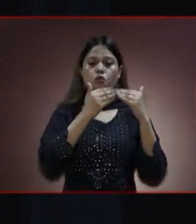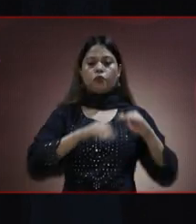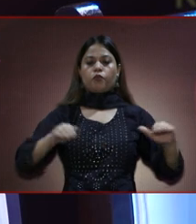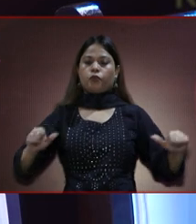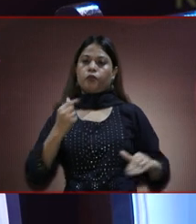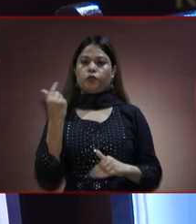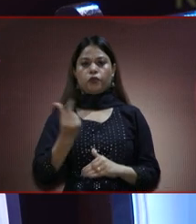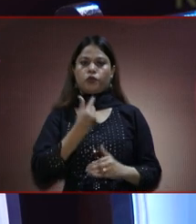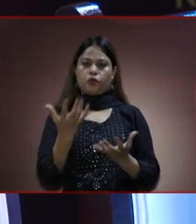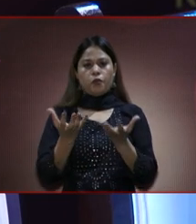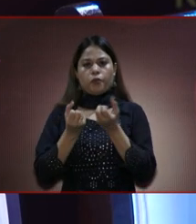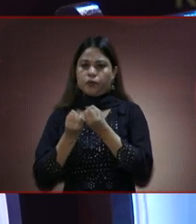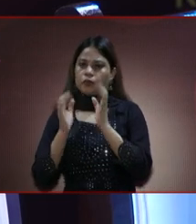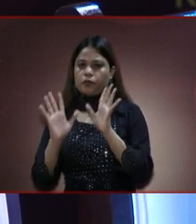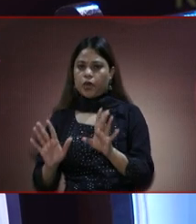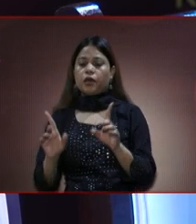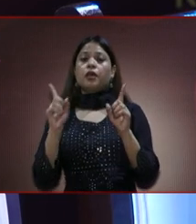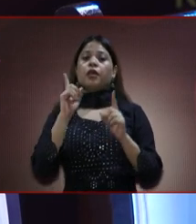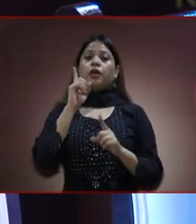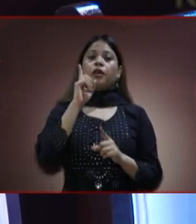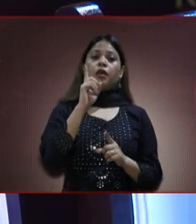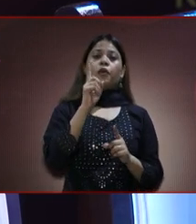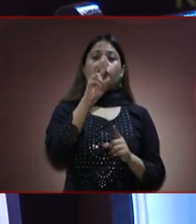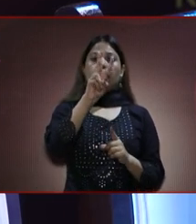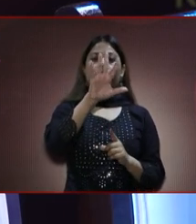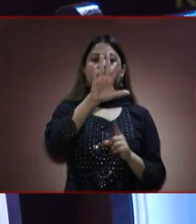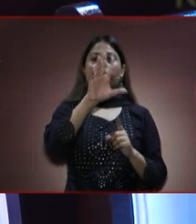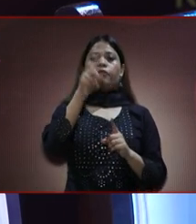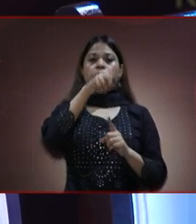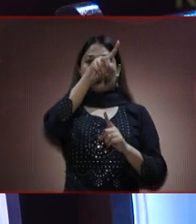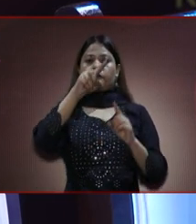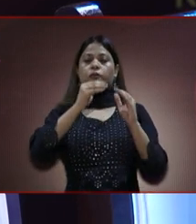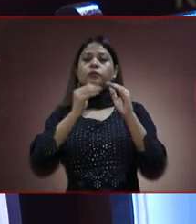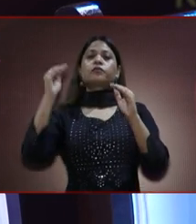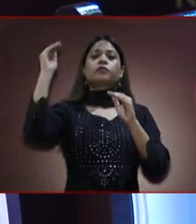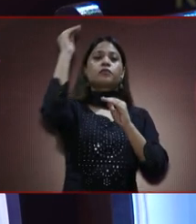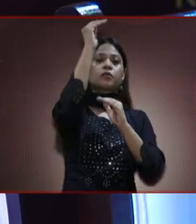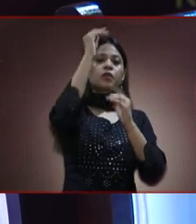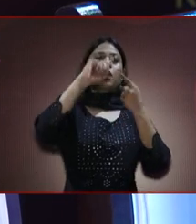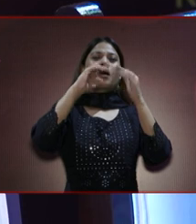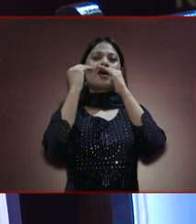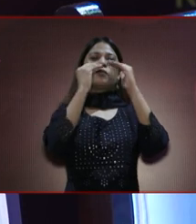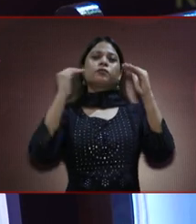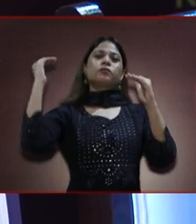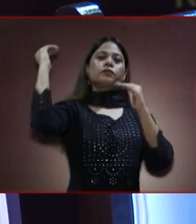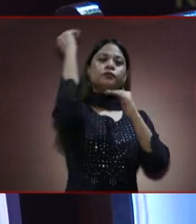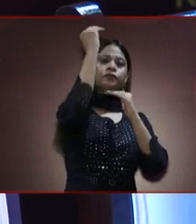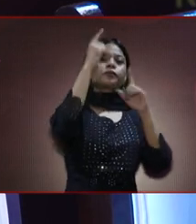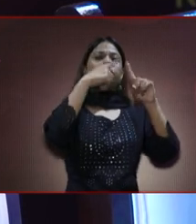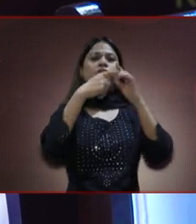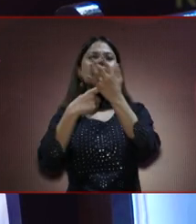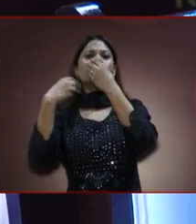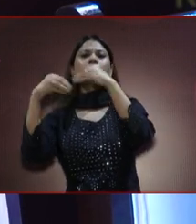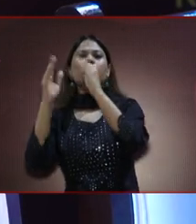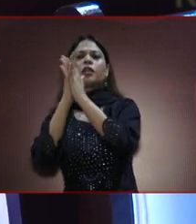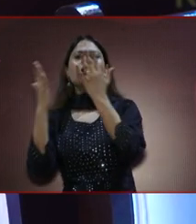है, 25% हायर एजुकेशन के बच्चे खरीदते हैं और ये जो रिटेल सेगमेंट पे हम लोग ढेर सारी किताबें पढ़ते रहते हैं ये